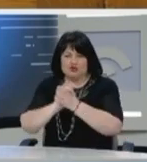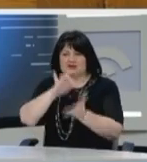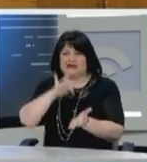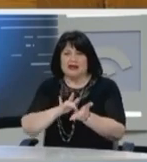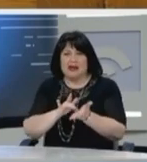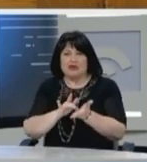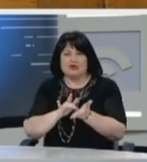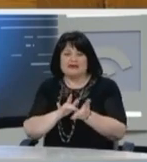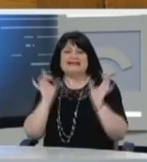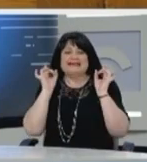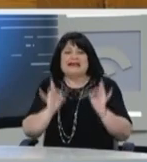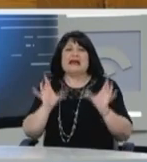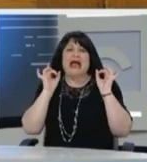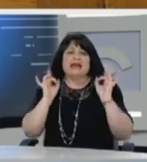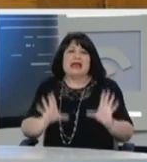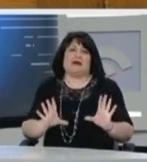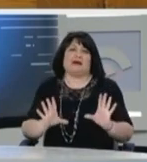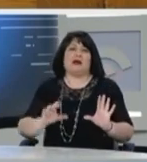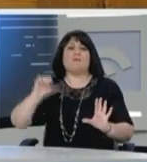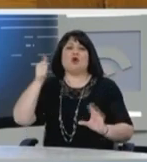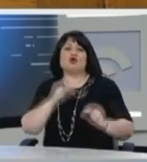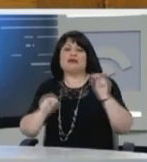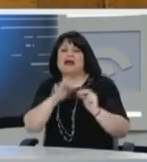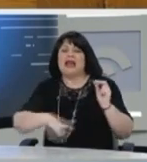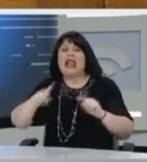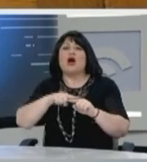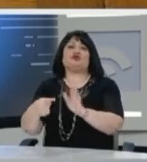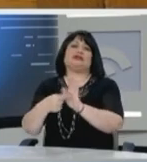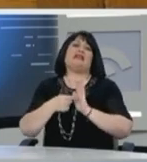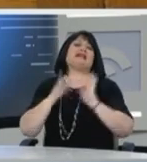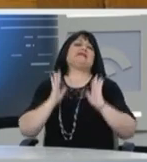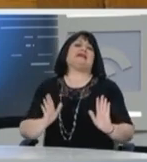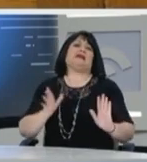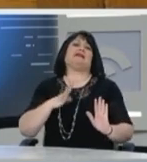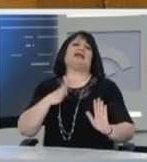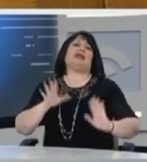Κεντρών δεν δίνουν σε κανένα αν δεν γίνει δημοψήφισμα να εκφραστεί ο λαός.